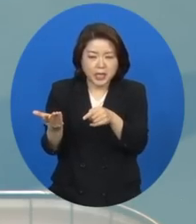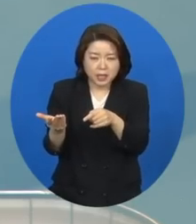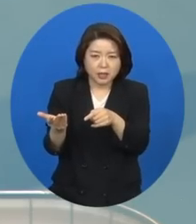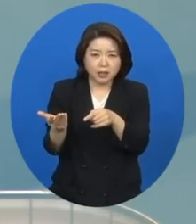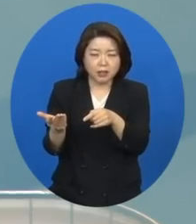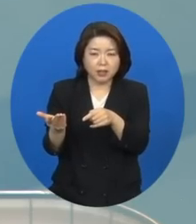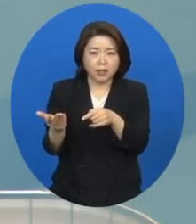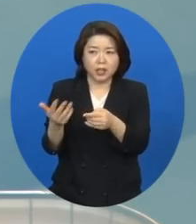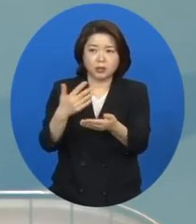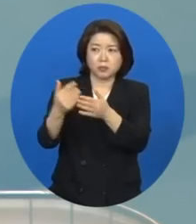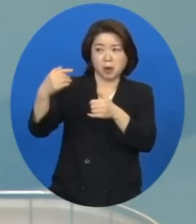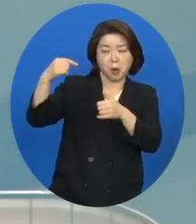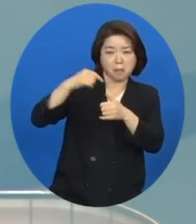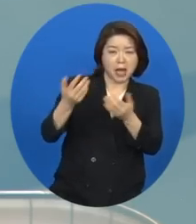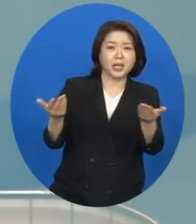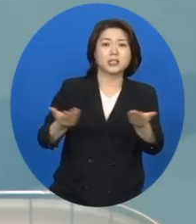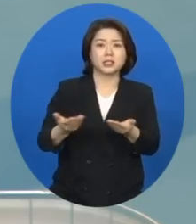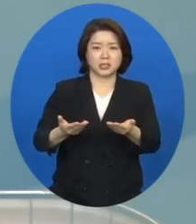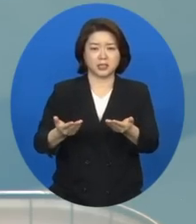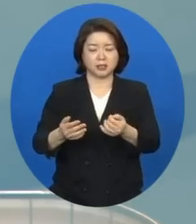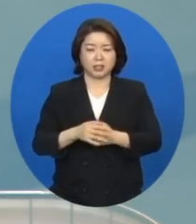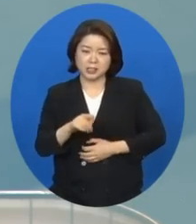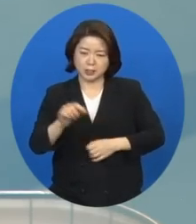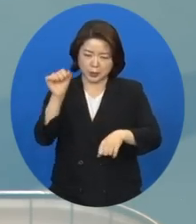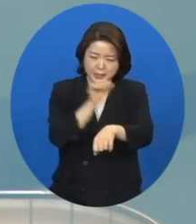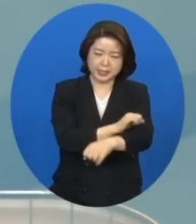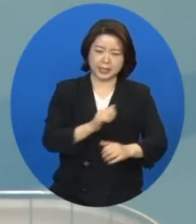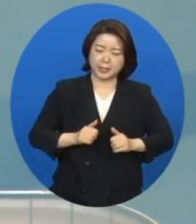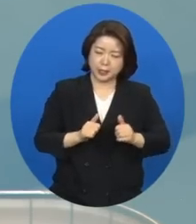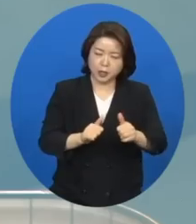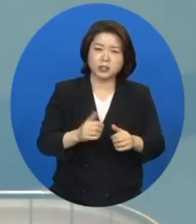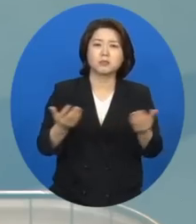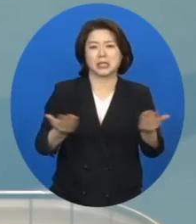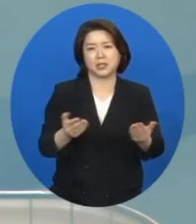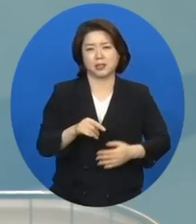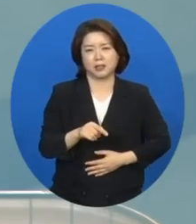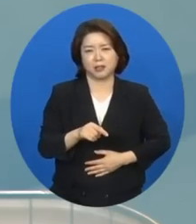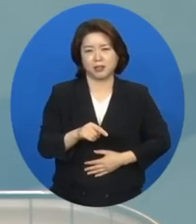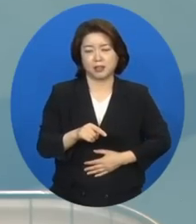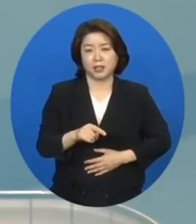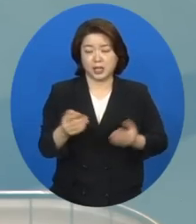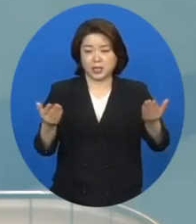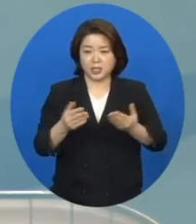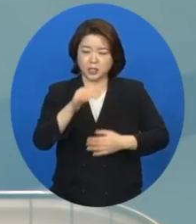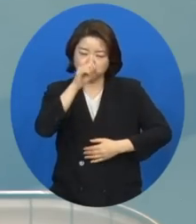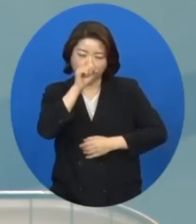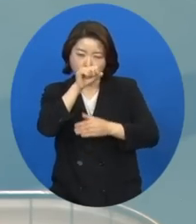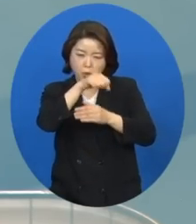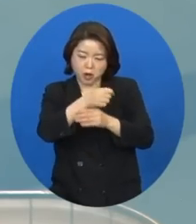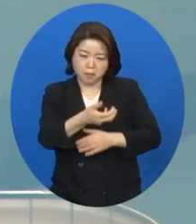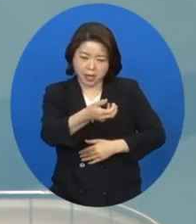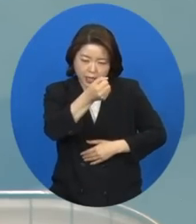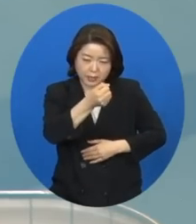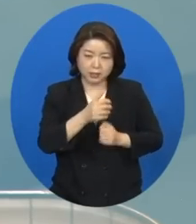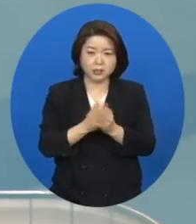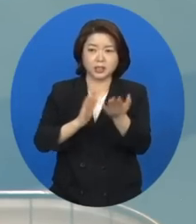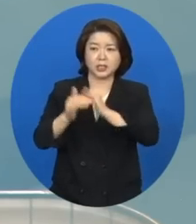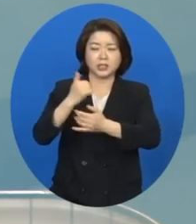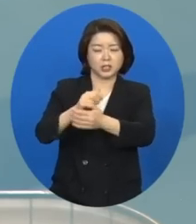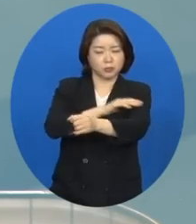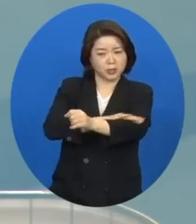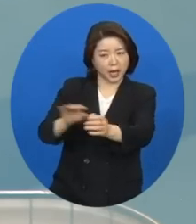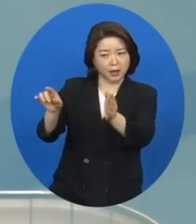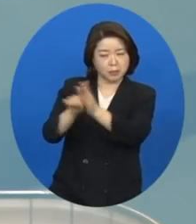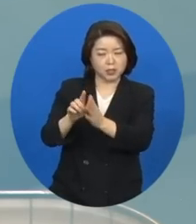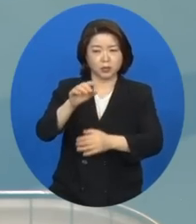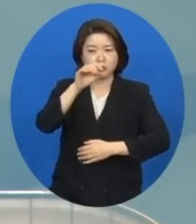사역이었습니다. 사역 잘하는 것, 사역 열심히 하는 것, 사역에 좋은 열매를 맺는 것이 예수님 잘 믿는 거고